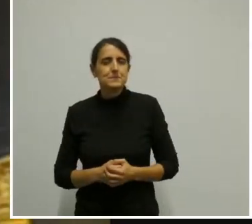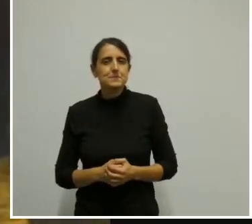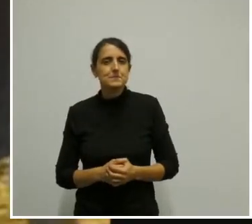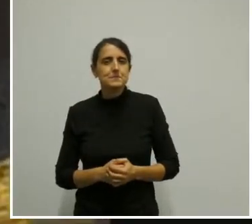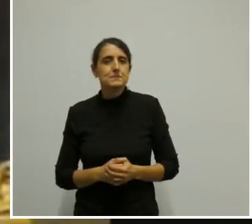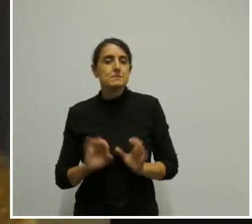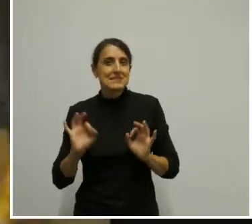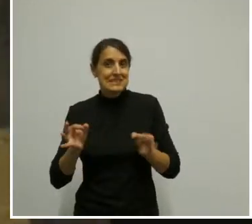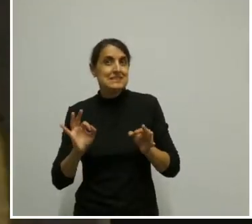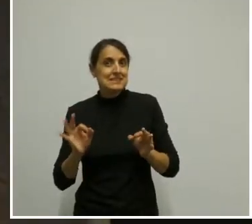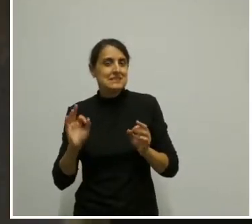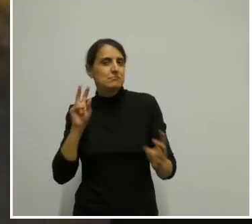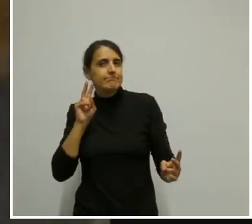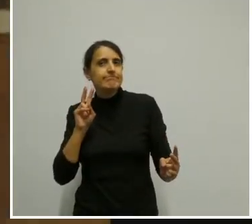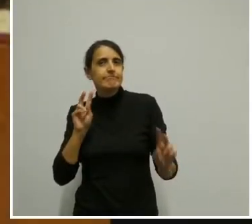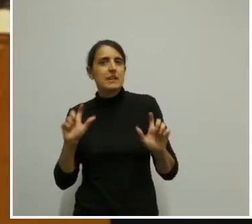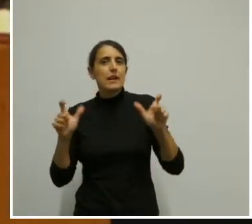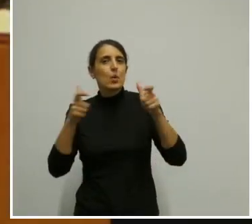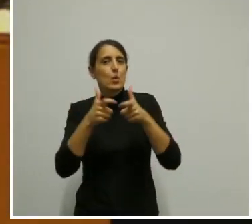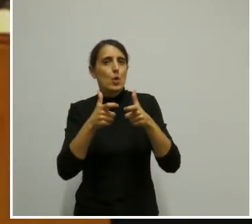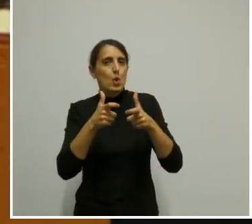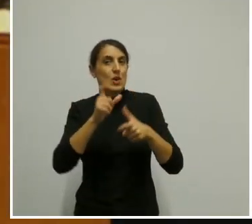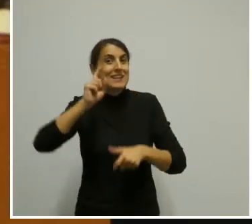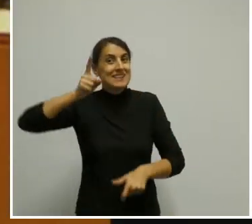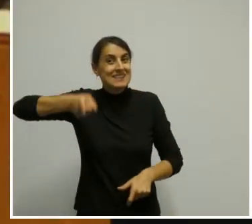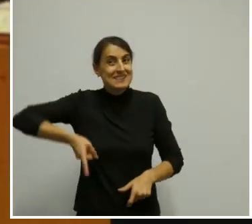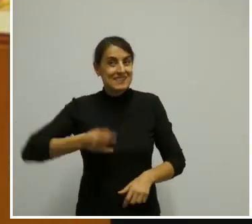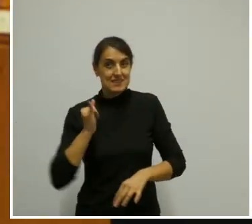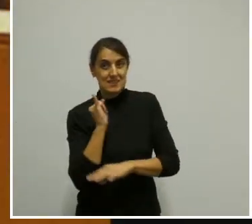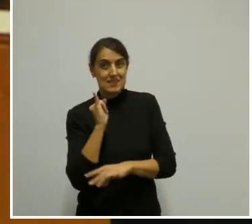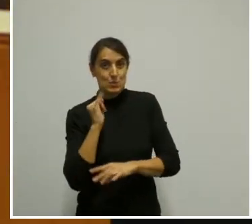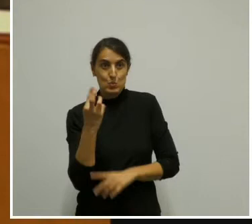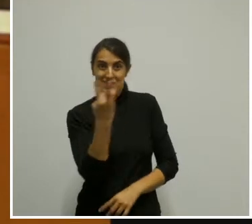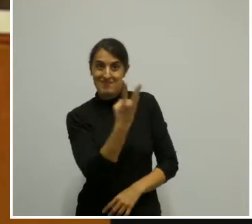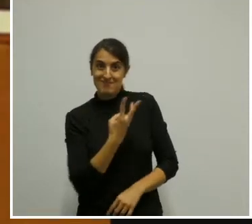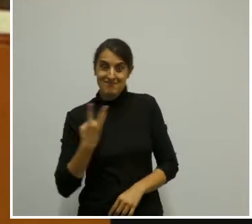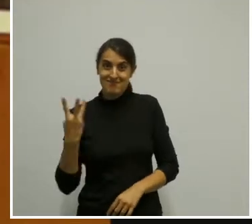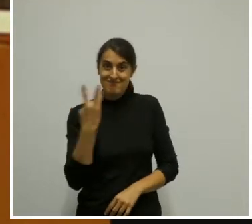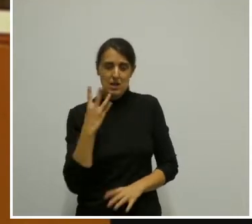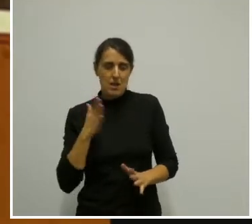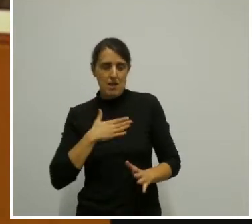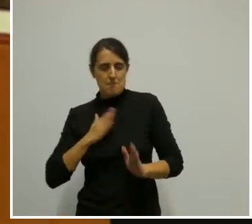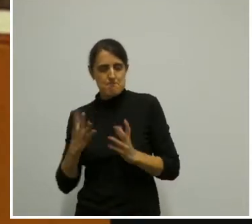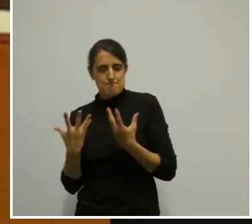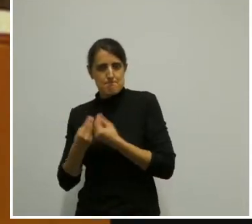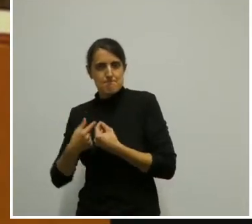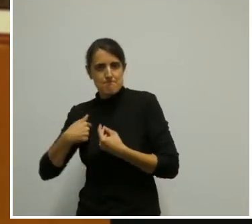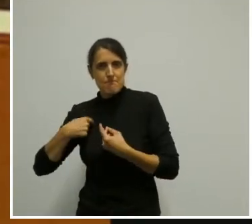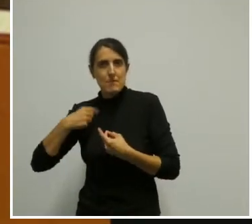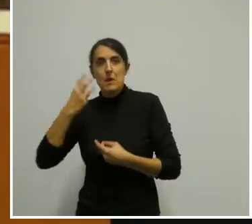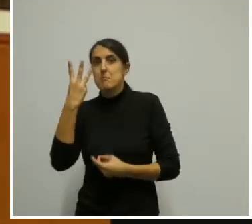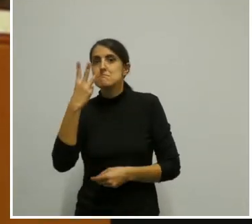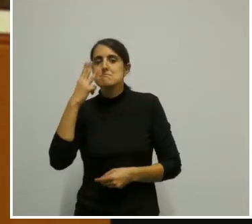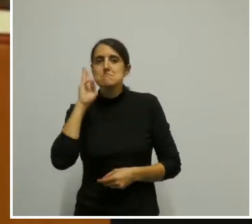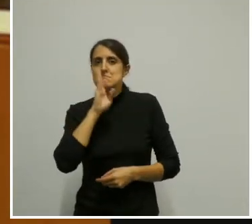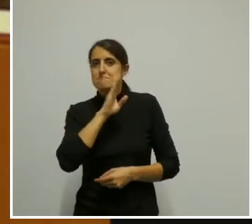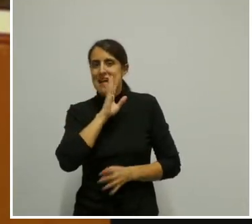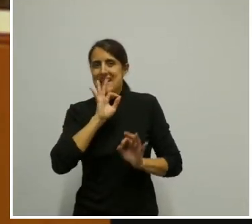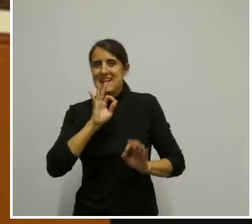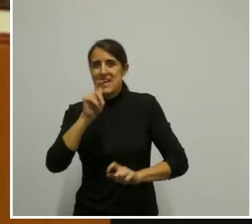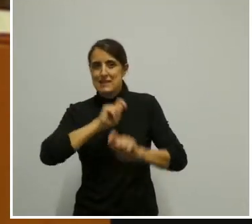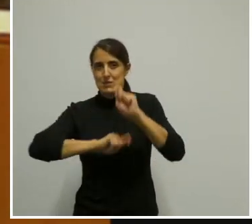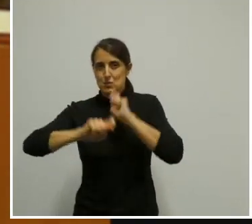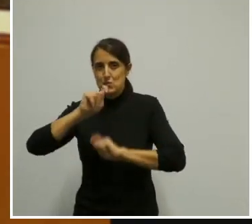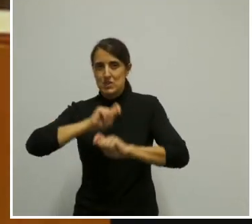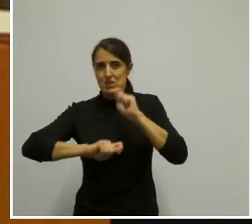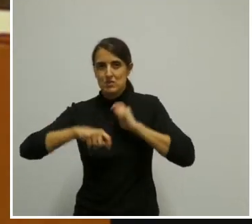vam fer una trobada amb les direccions dels tres instituts, amb tres mares de les AFAs, el